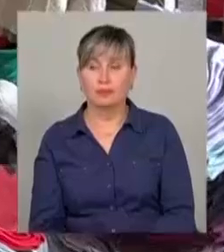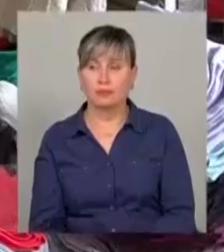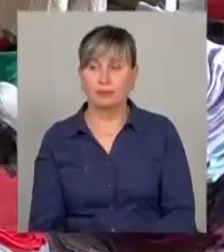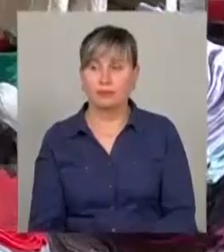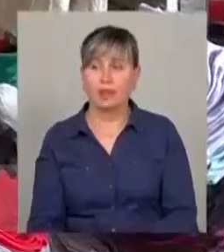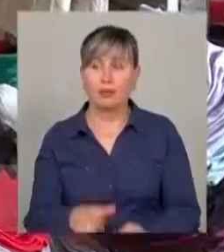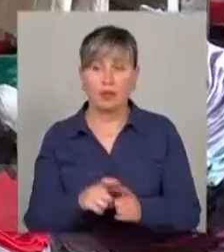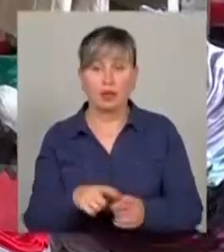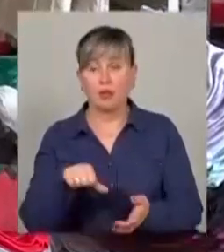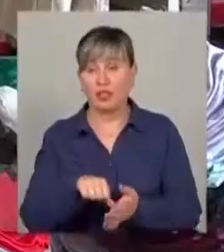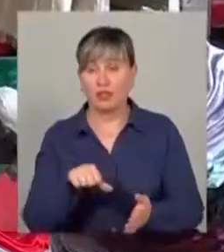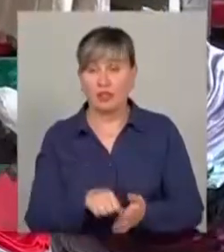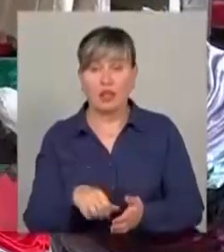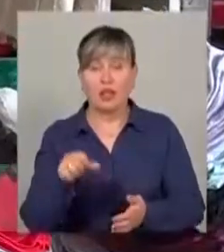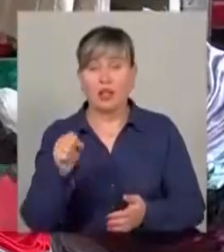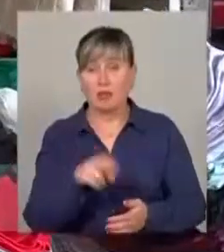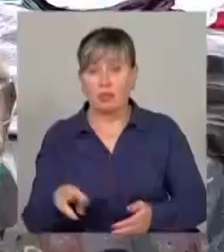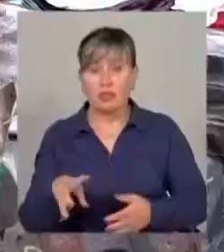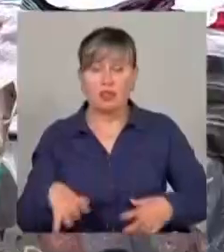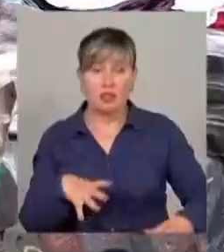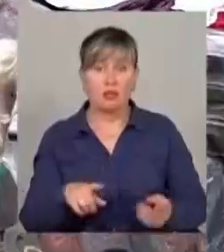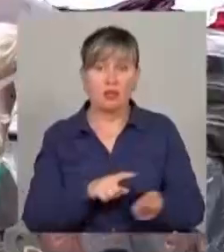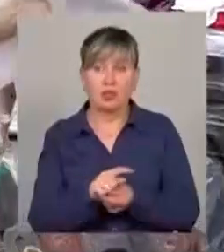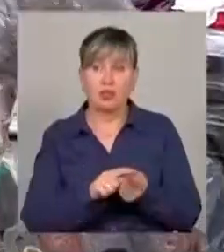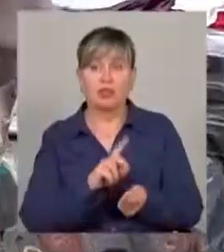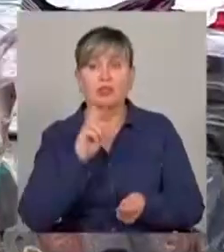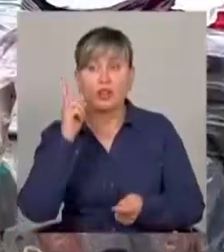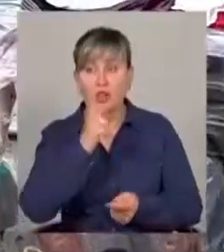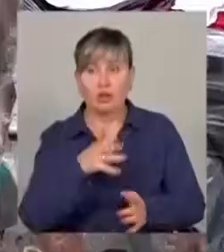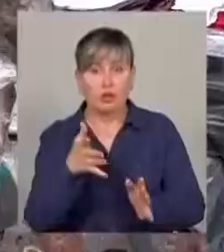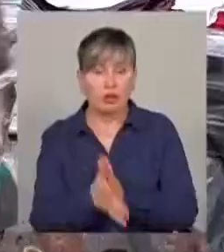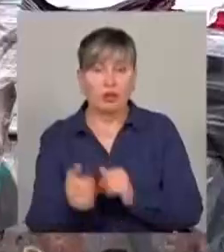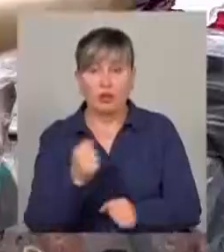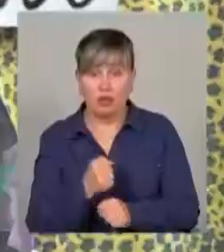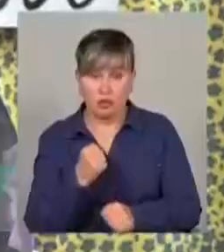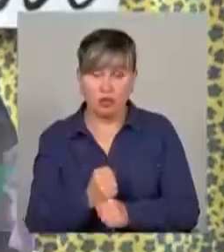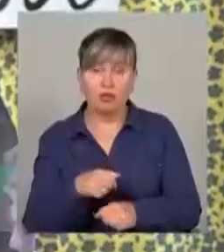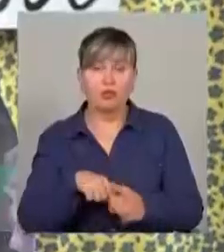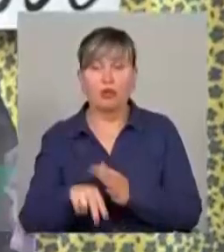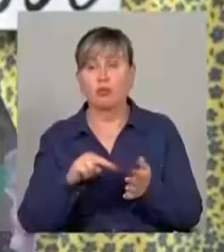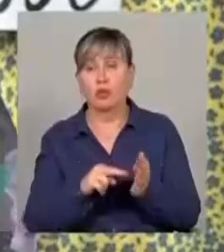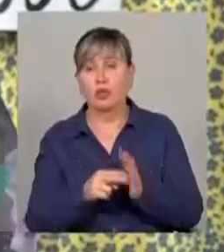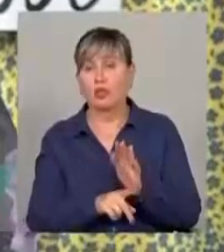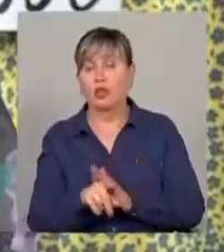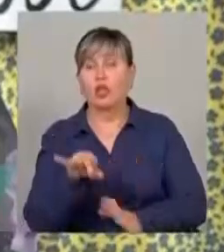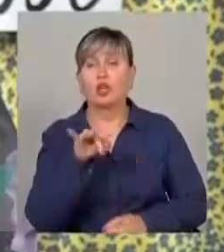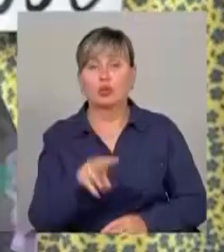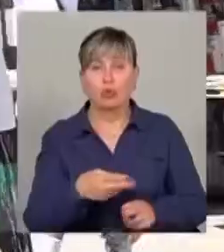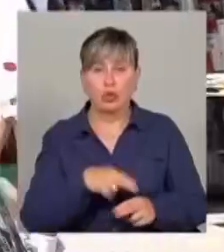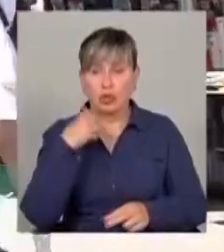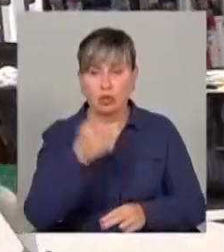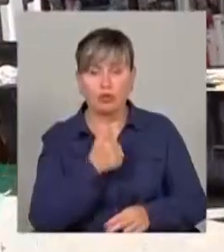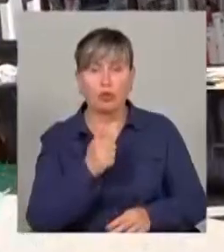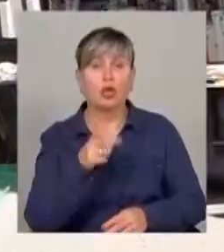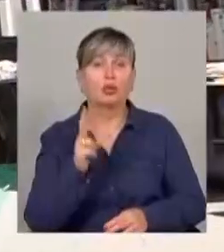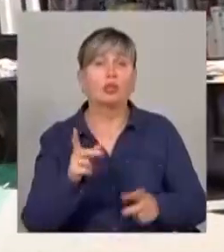словам представителя администрации рынка, на модернизацию уйдет 2 года. Работы по реконструкции торгового объекта планируют начать в июле этого года. А для тех,